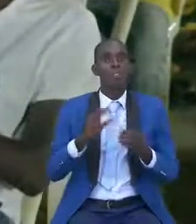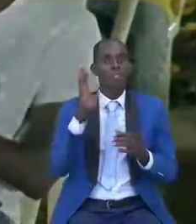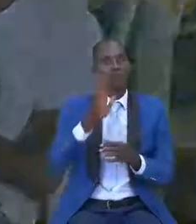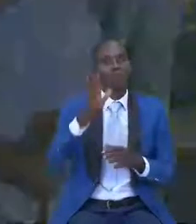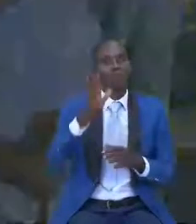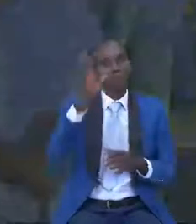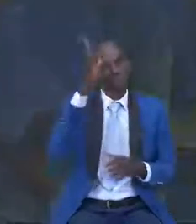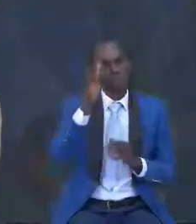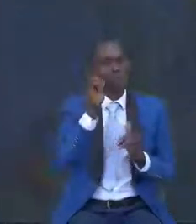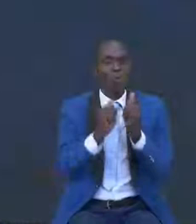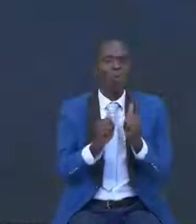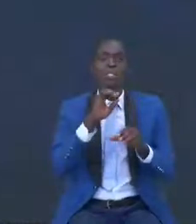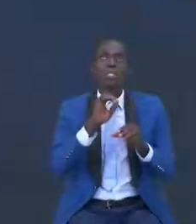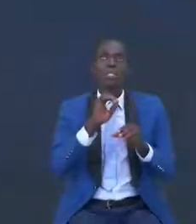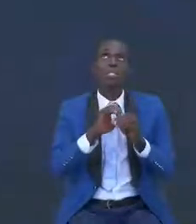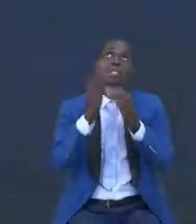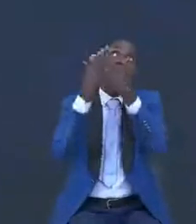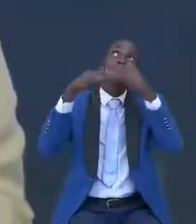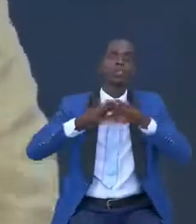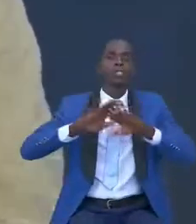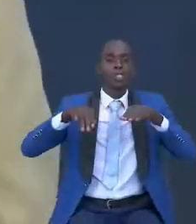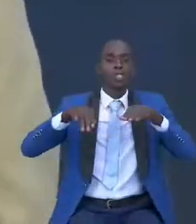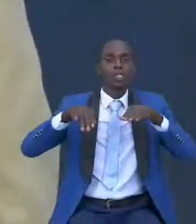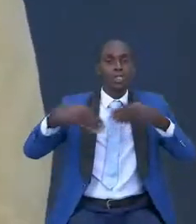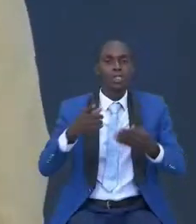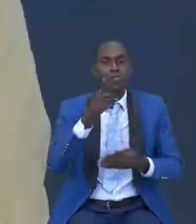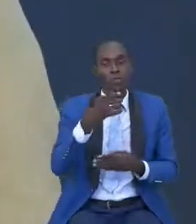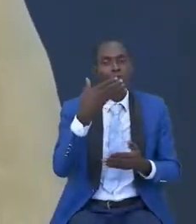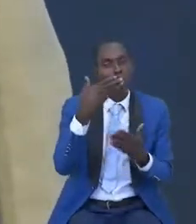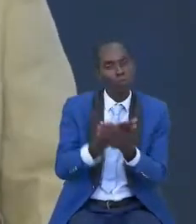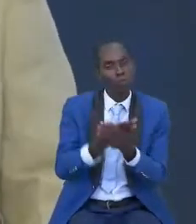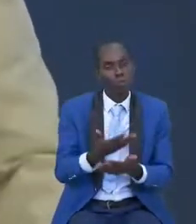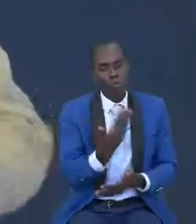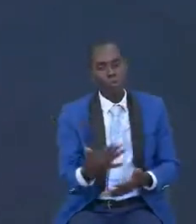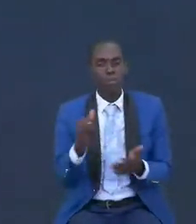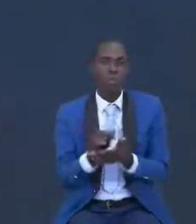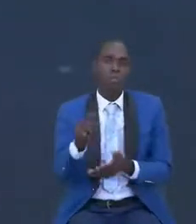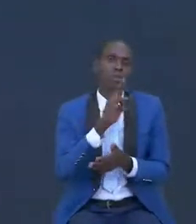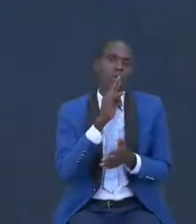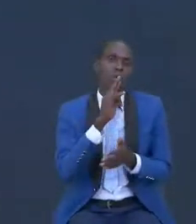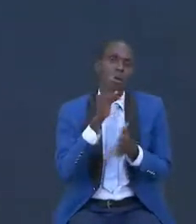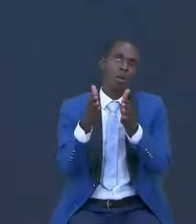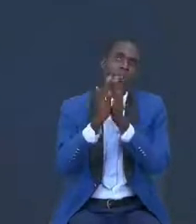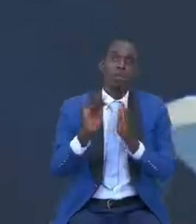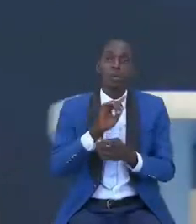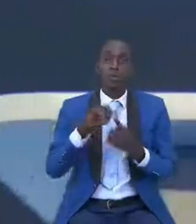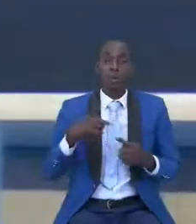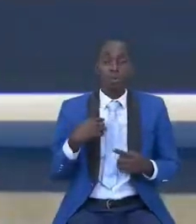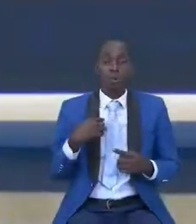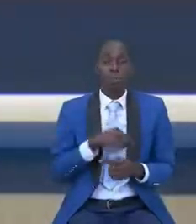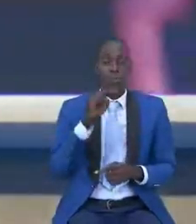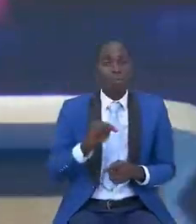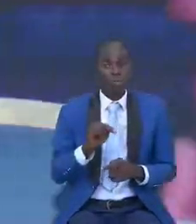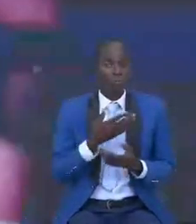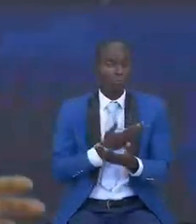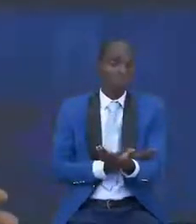forte raison votre Père qui est dans les cieux donnera-t-il de bonnes choses à ceux qui les lui